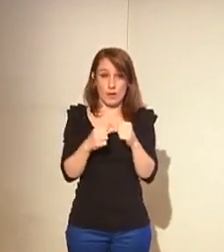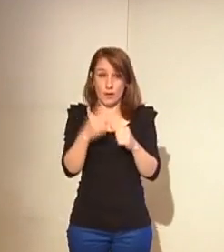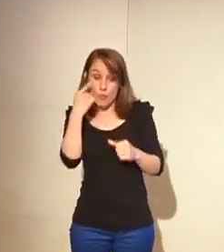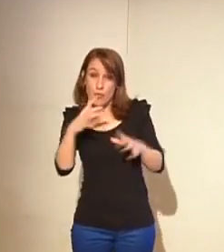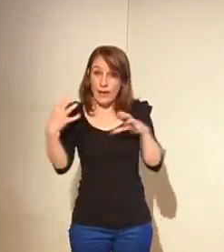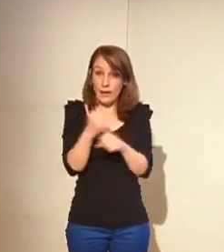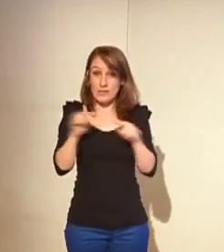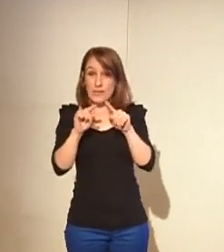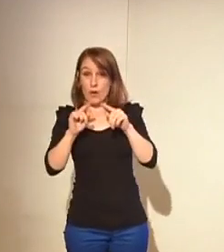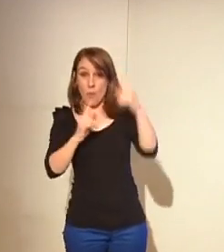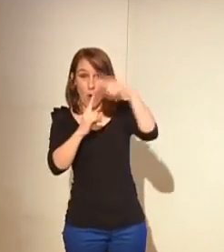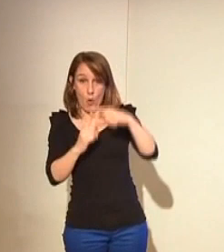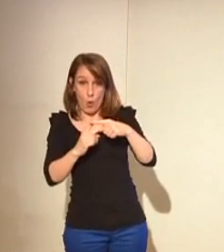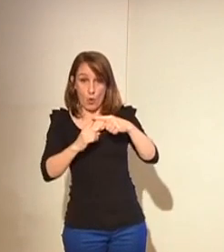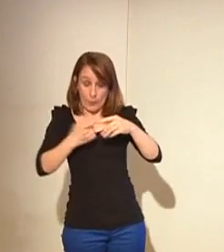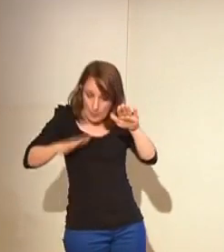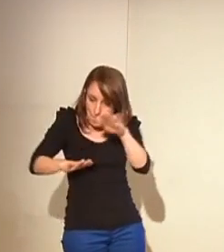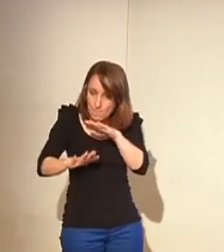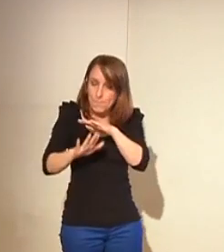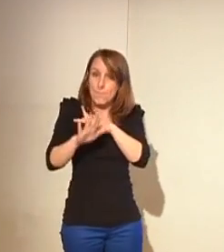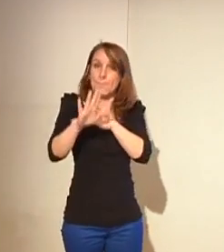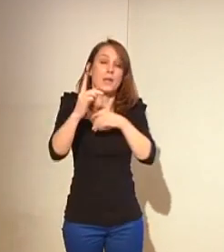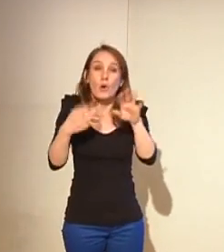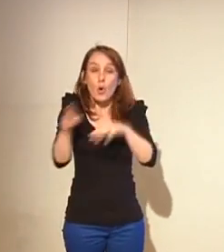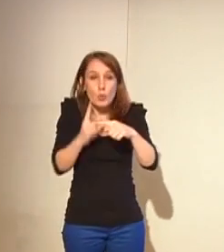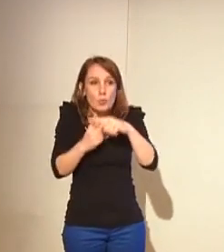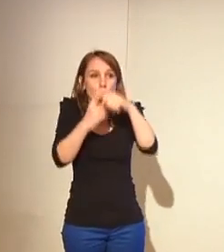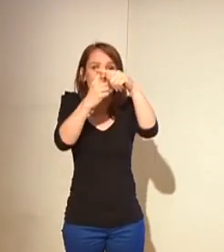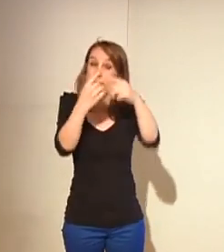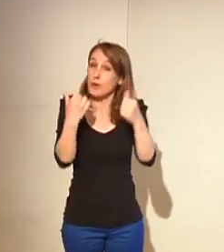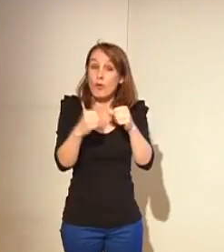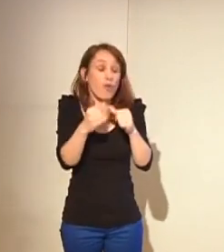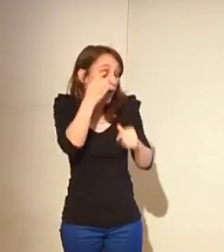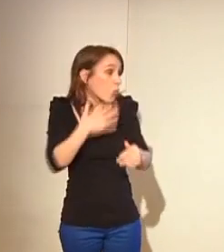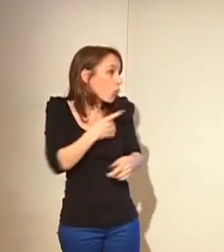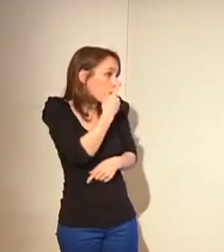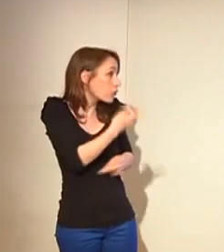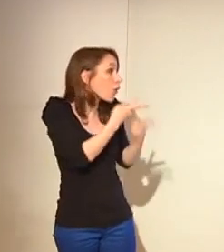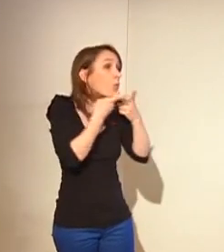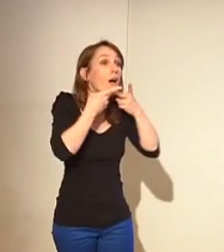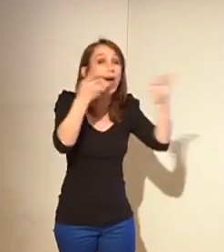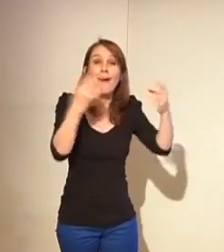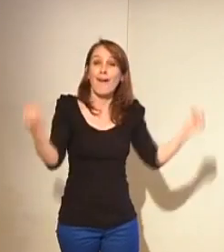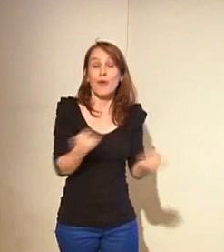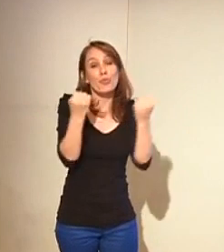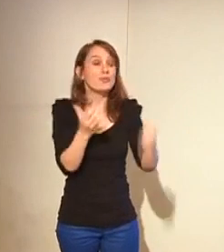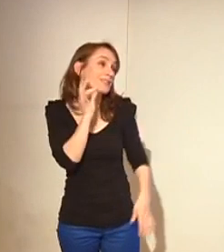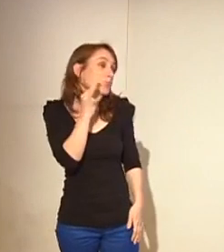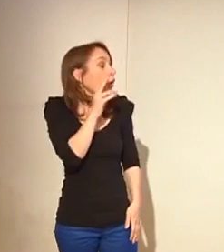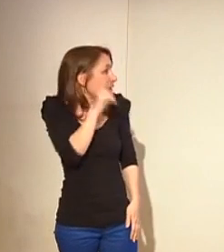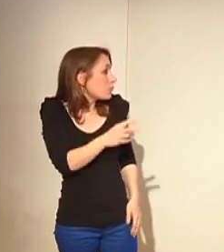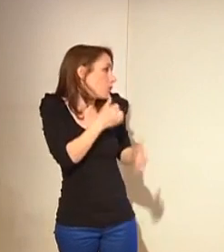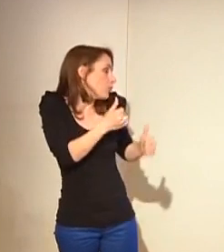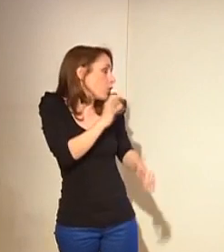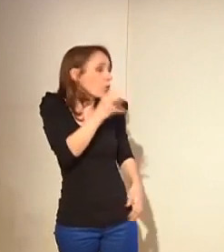participer à leur redressement il s'agit là d'une sorte d'effet d'annonce dans l'effort très mesuré et certes louable mais